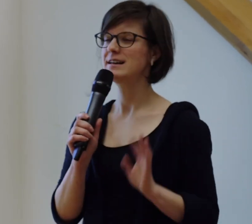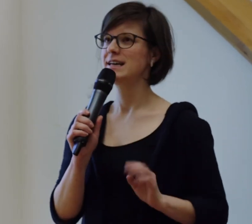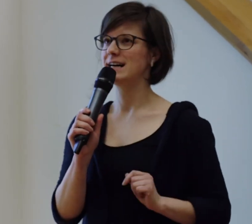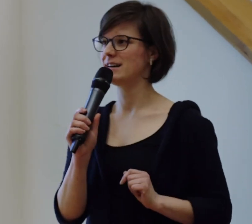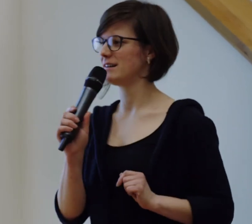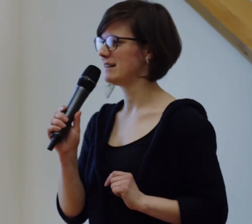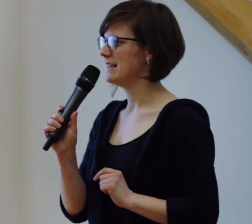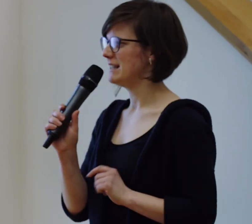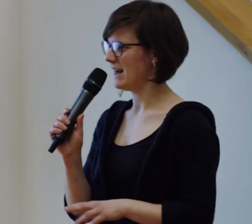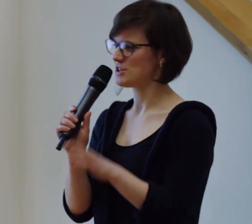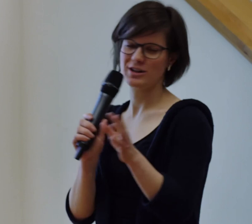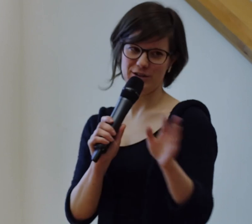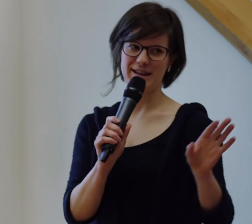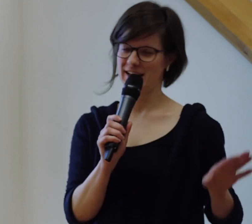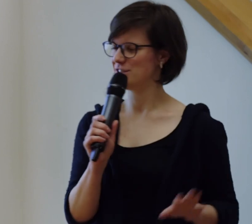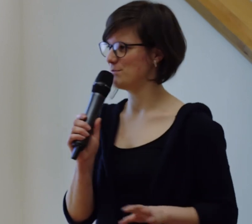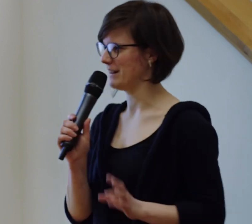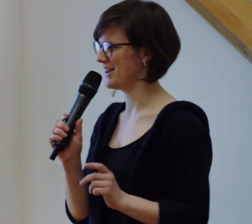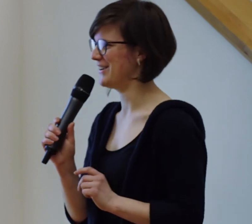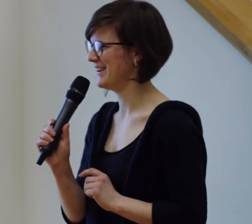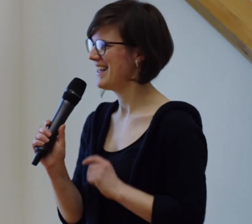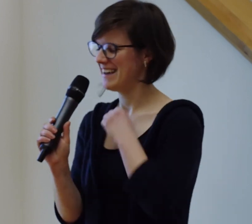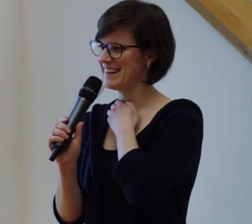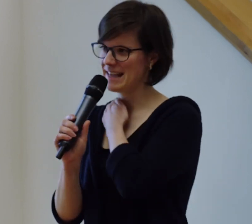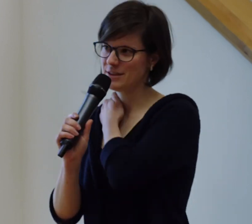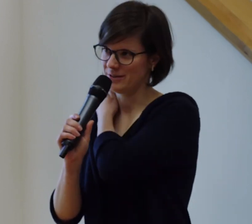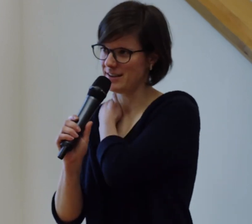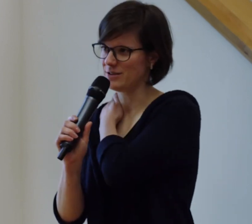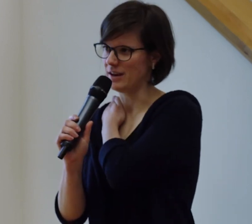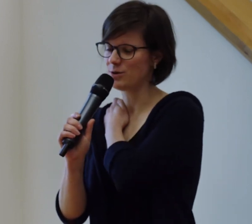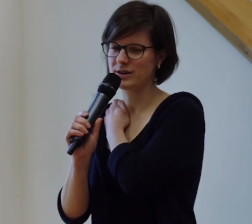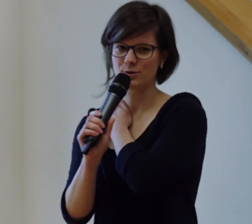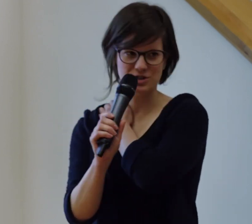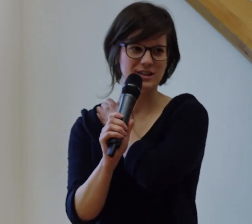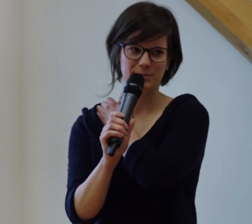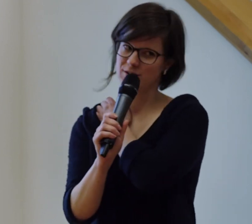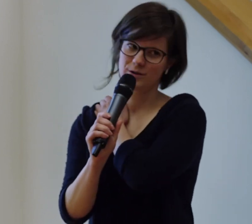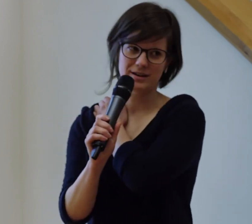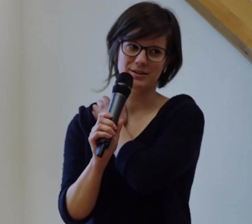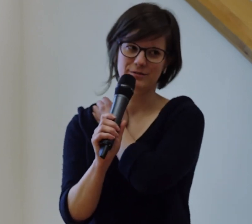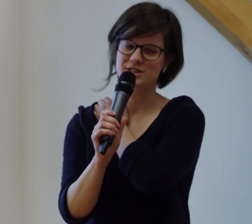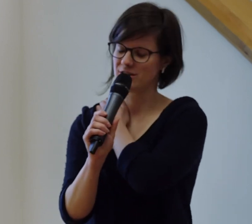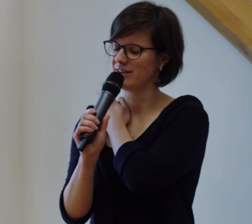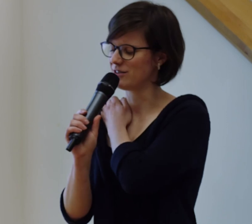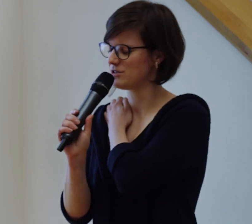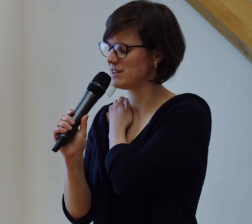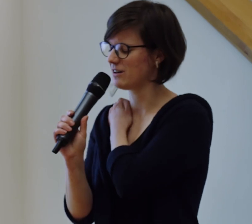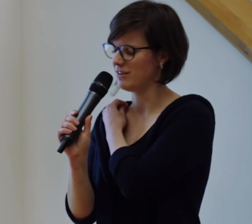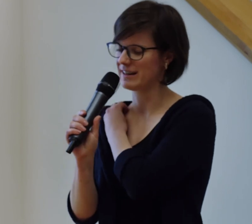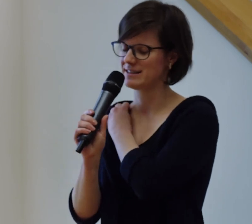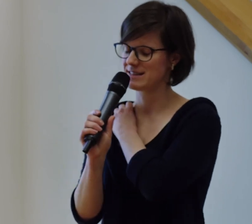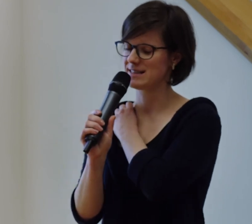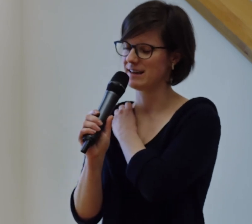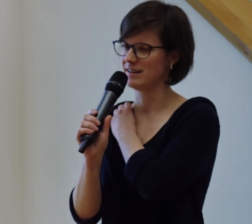pravda. Ačkoliv je to teda nejvyšší patro, není to jednoduchý, určitě by to vyžadovalo dost